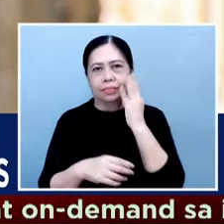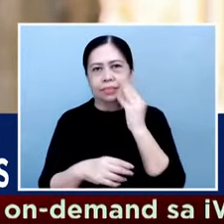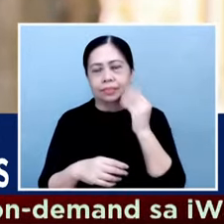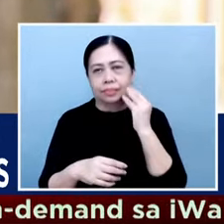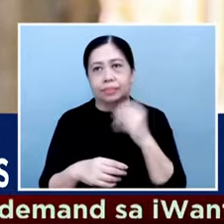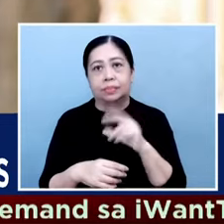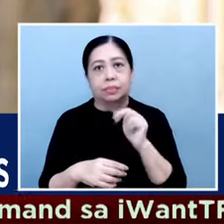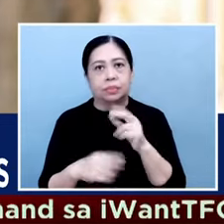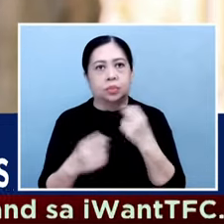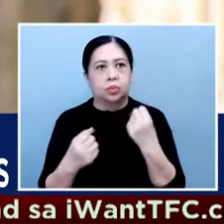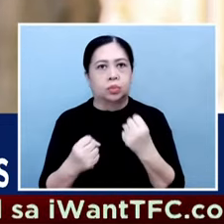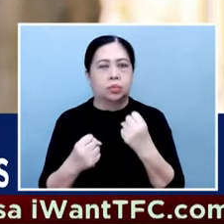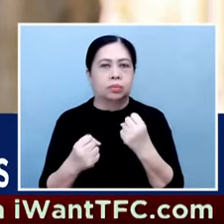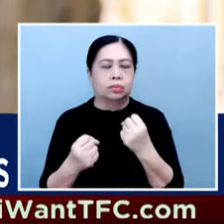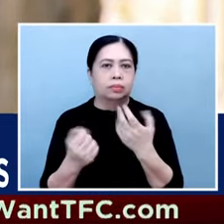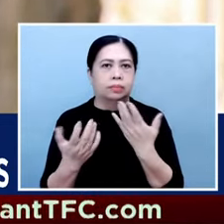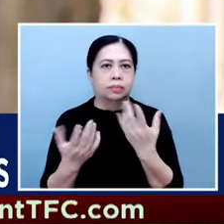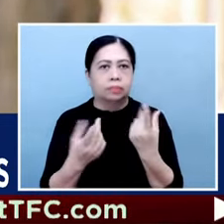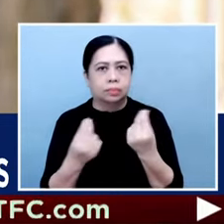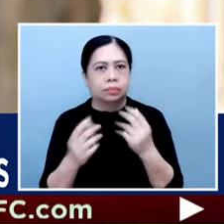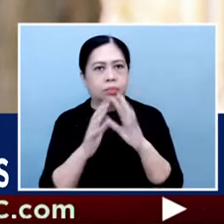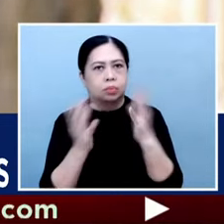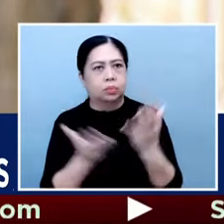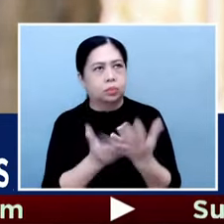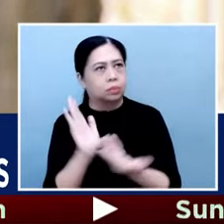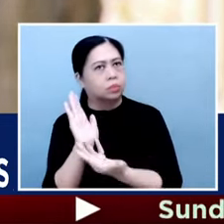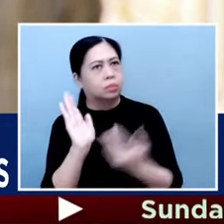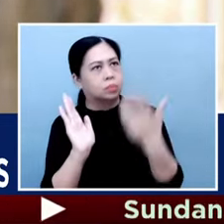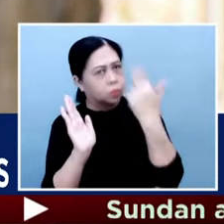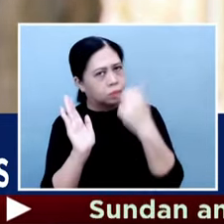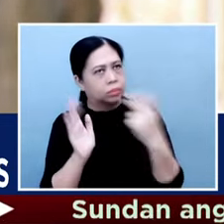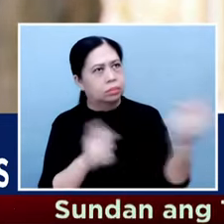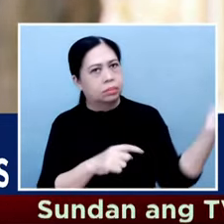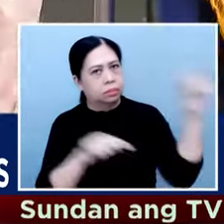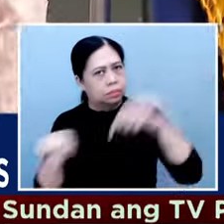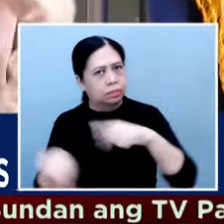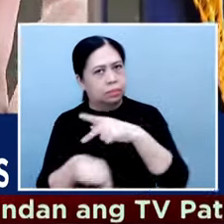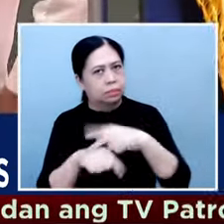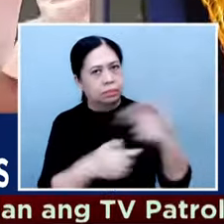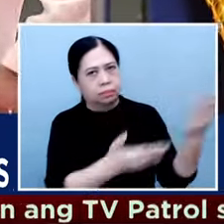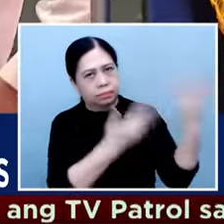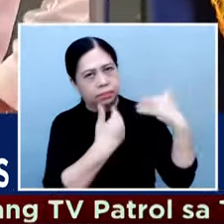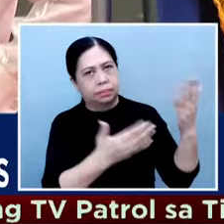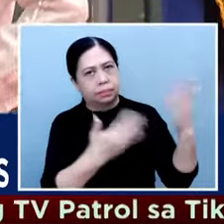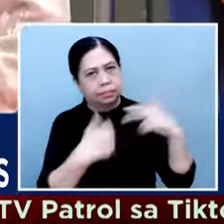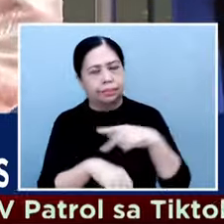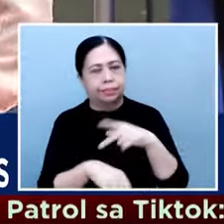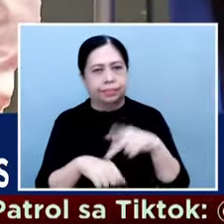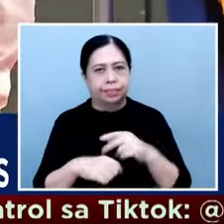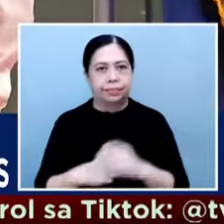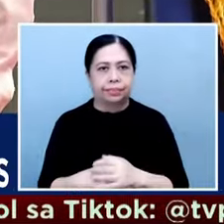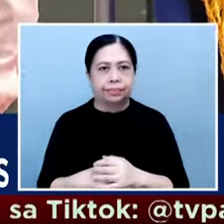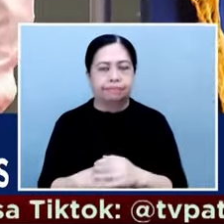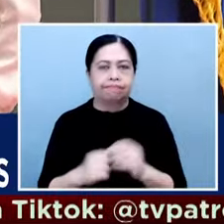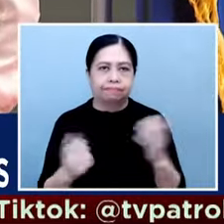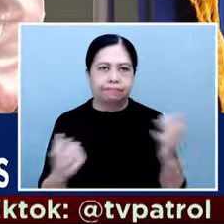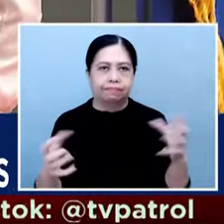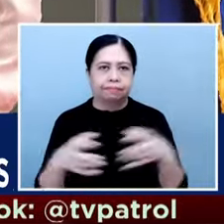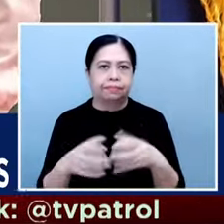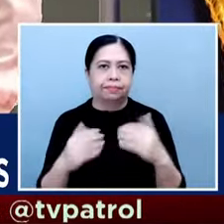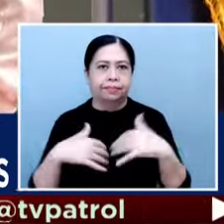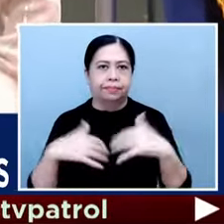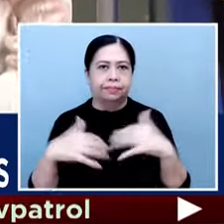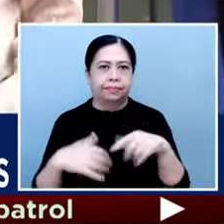make a strong case to the world why they should invest here in the Philippines. Agad namang pinulong ng Pangulo ang